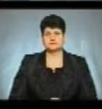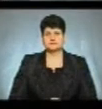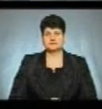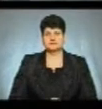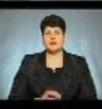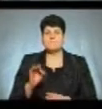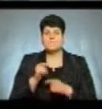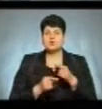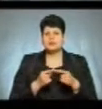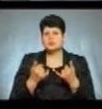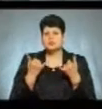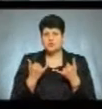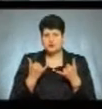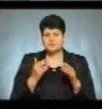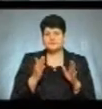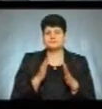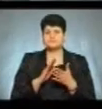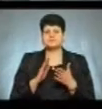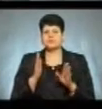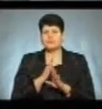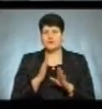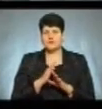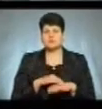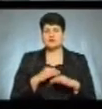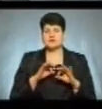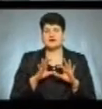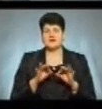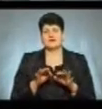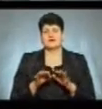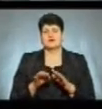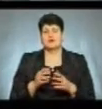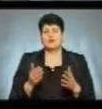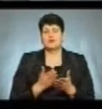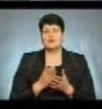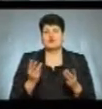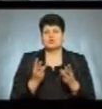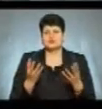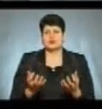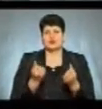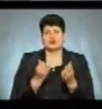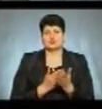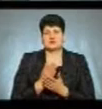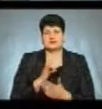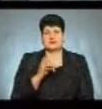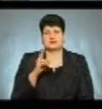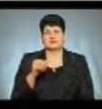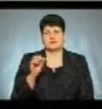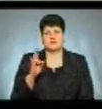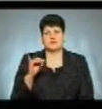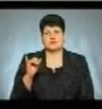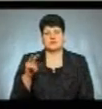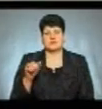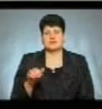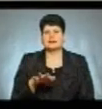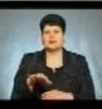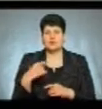Про наслідки сьогоднішньої негоди в області нам розповів речник пожежно-рятувальної служби області Сергій Данілін. На